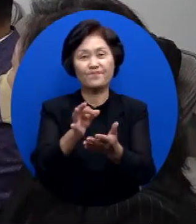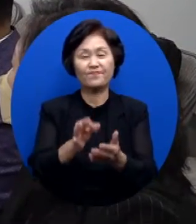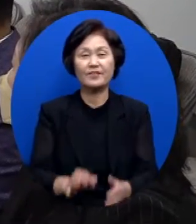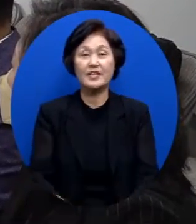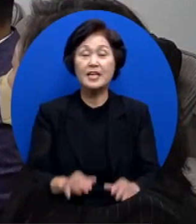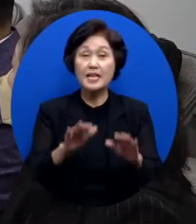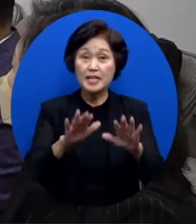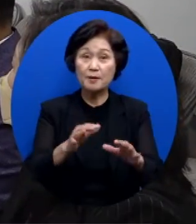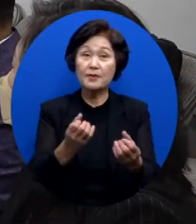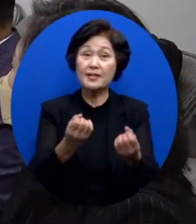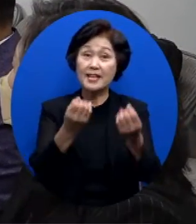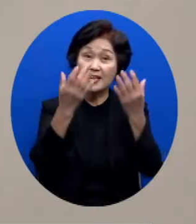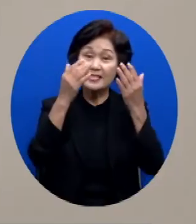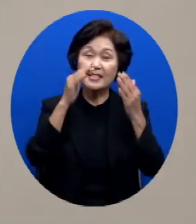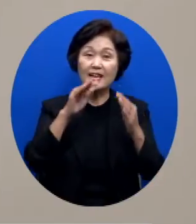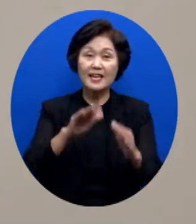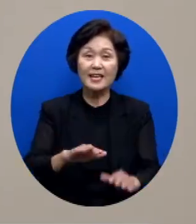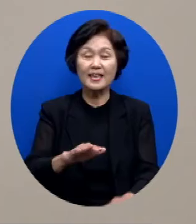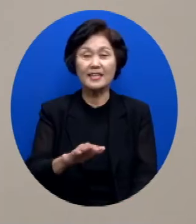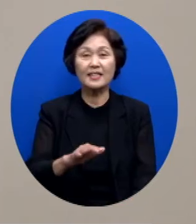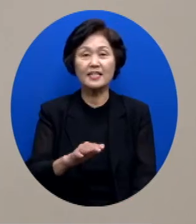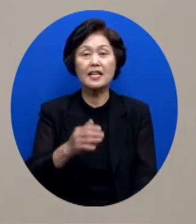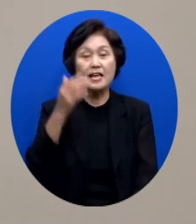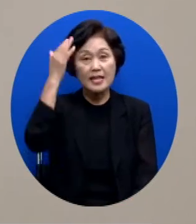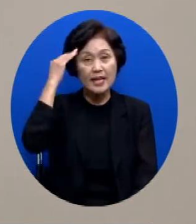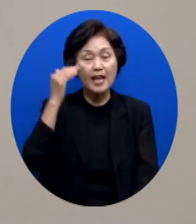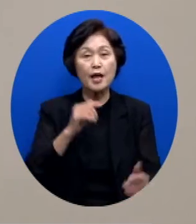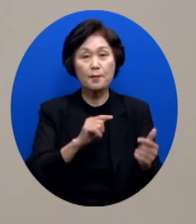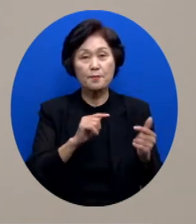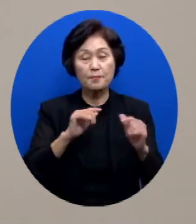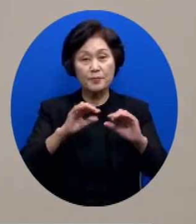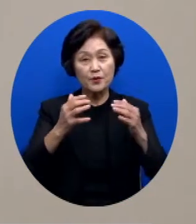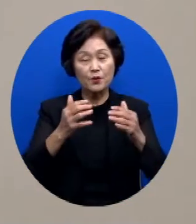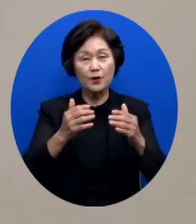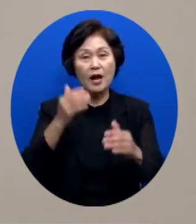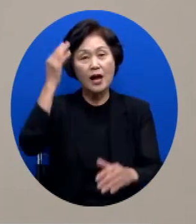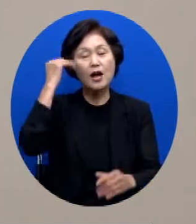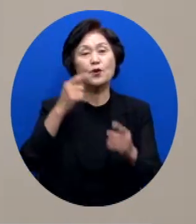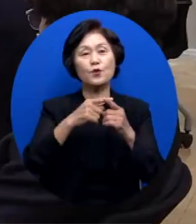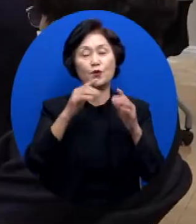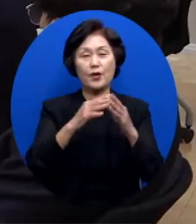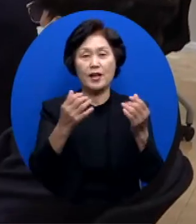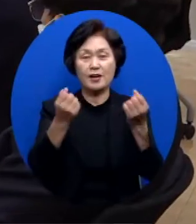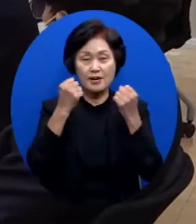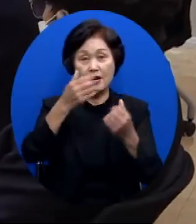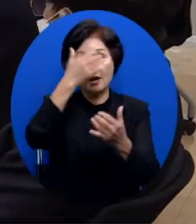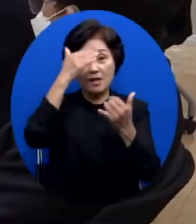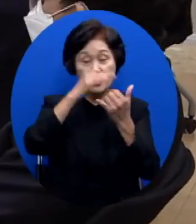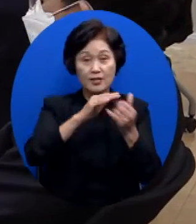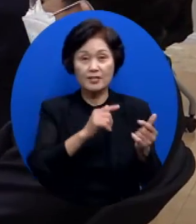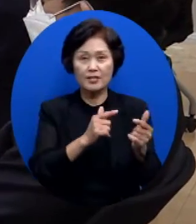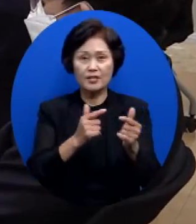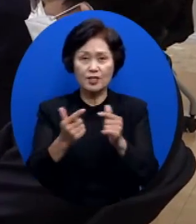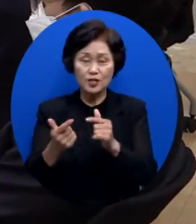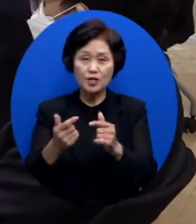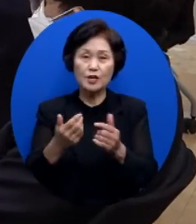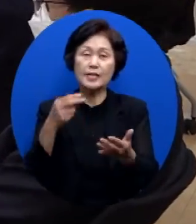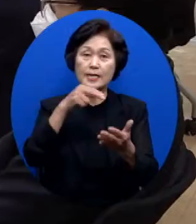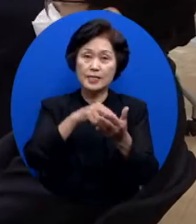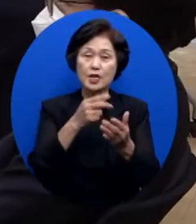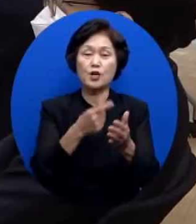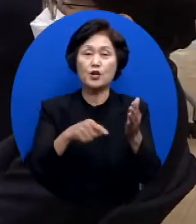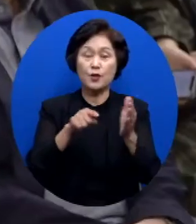이번 행사는 한장총이 대한민국과 한국교회에 건강한 다음 세대를 세워가는 데 앞장서고 있는